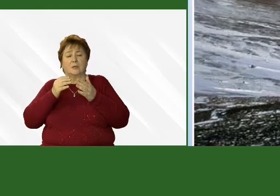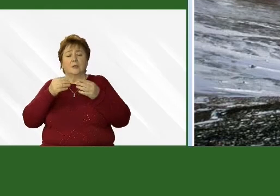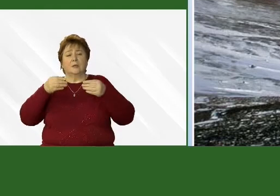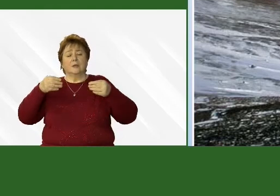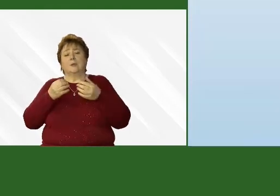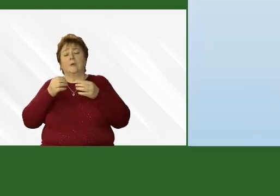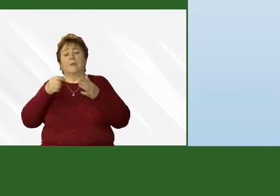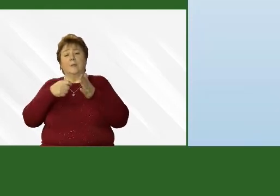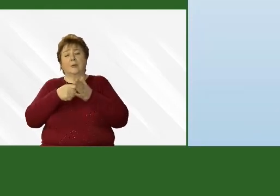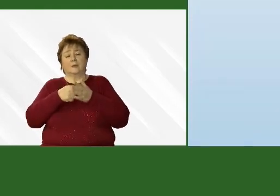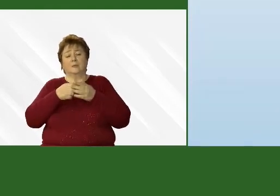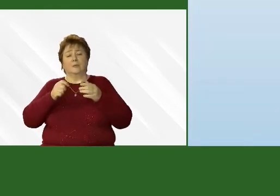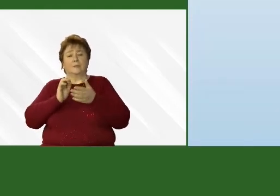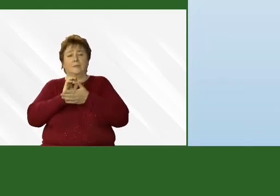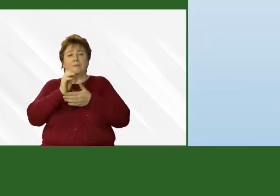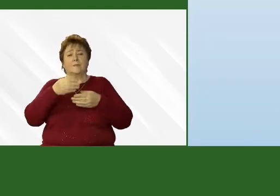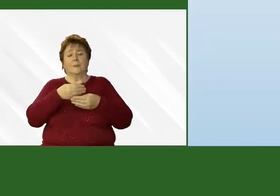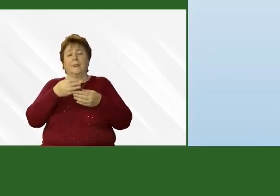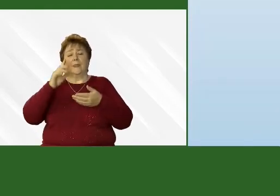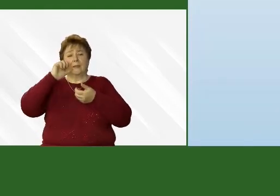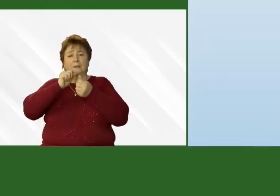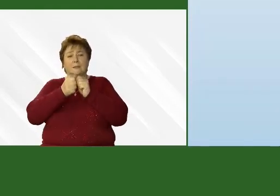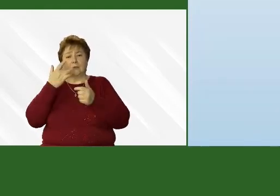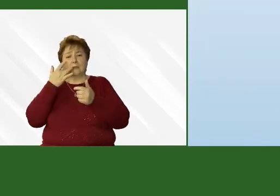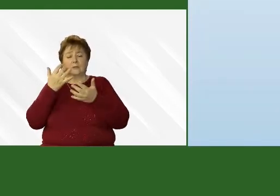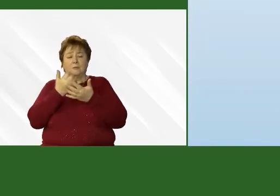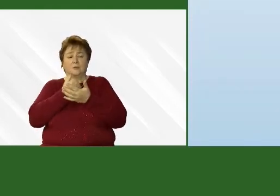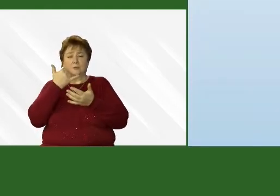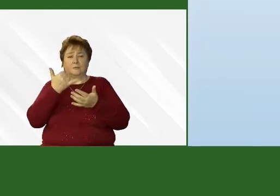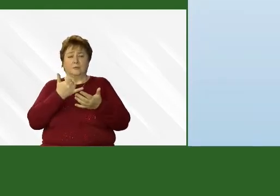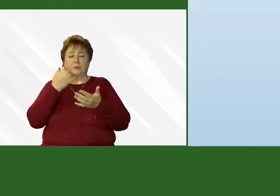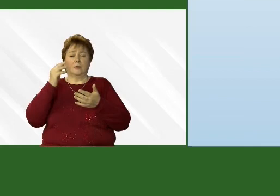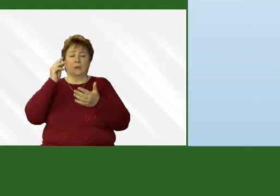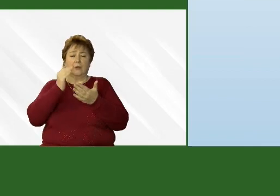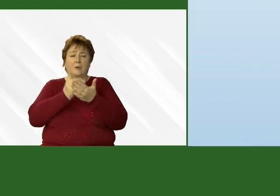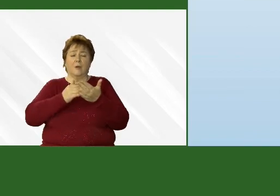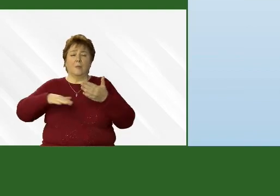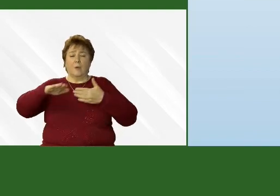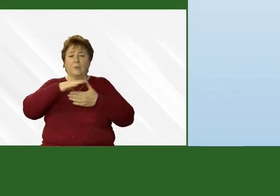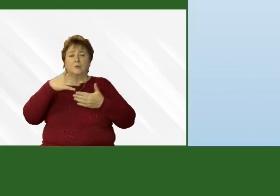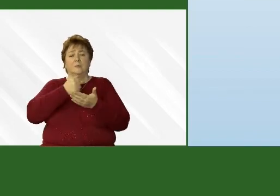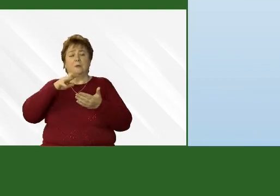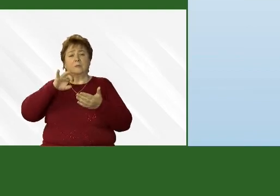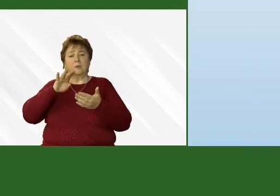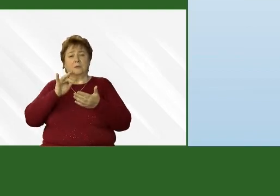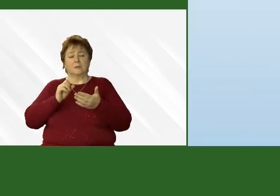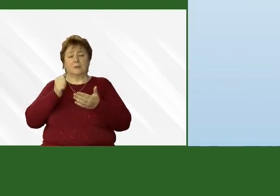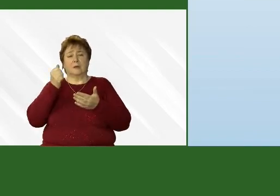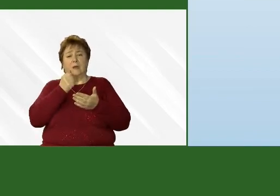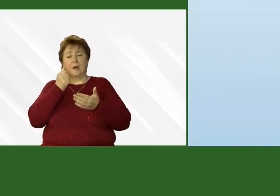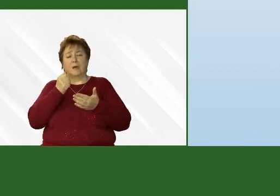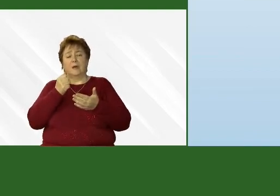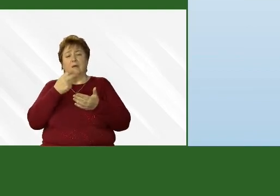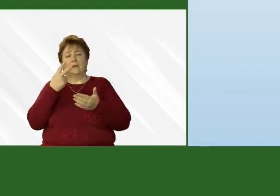свежими продуктами. Давайте закрепим полученные знания. По площади материк занимает вариант А